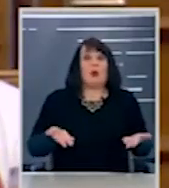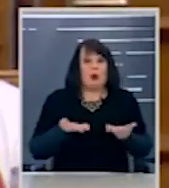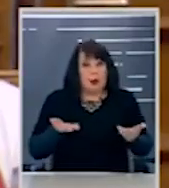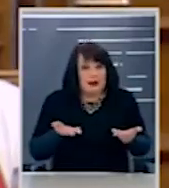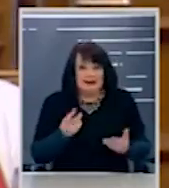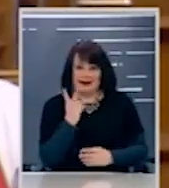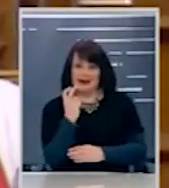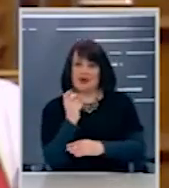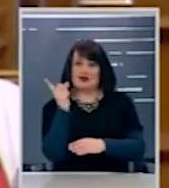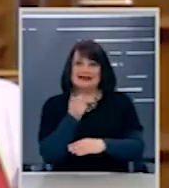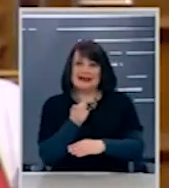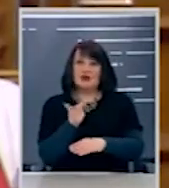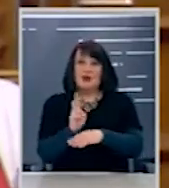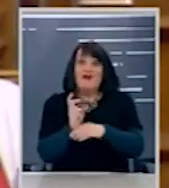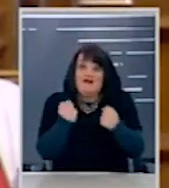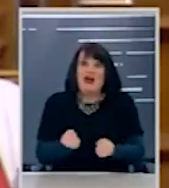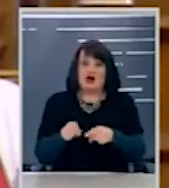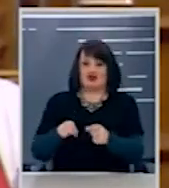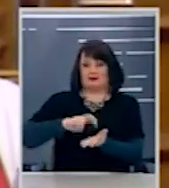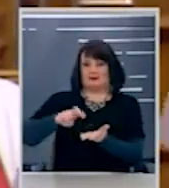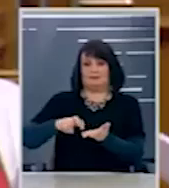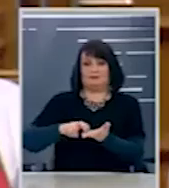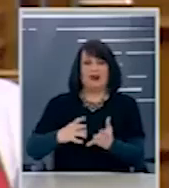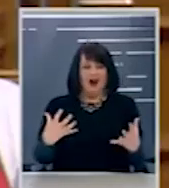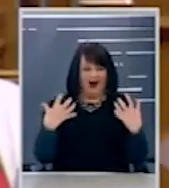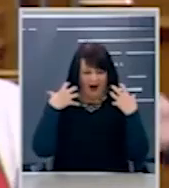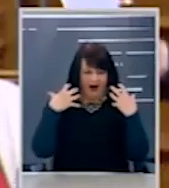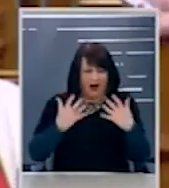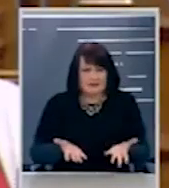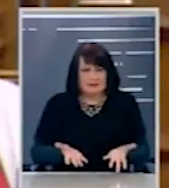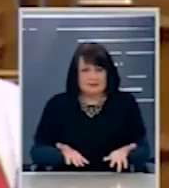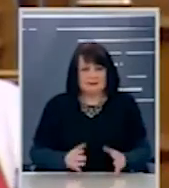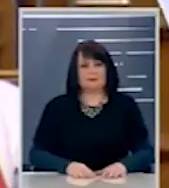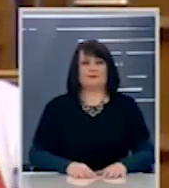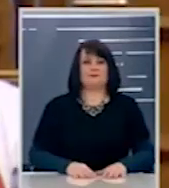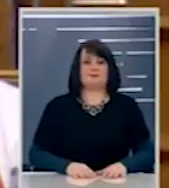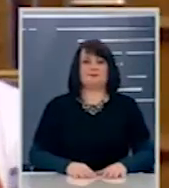και το 20% επιβαρύνεται. Πέσαν όλοι να μας φάνε. Βγήκε